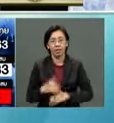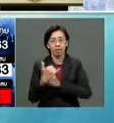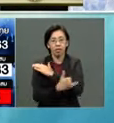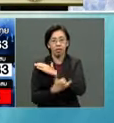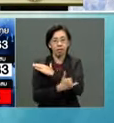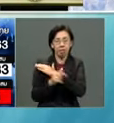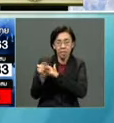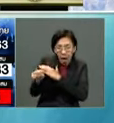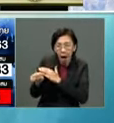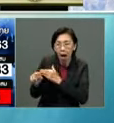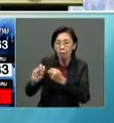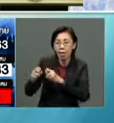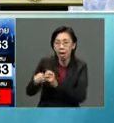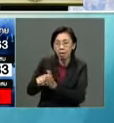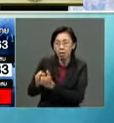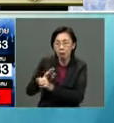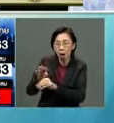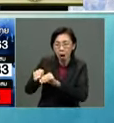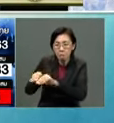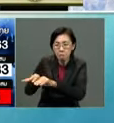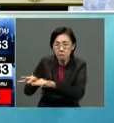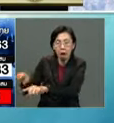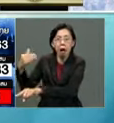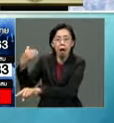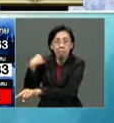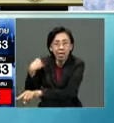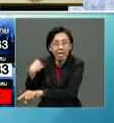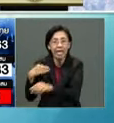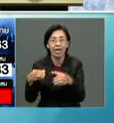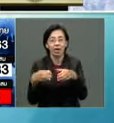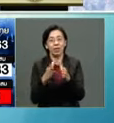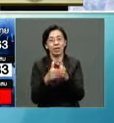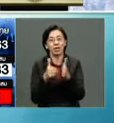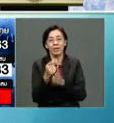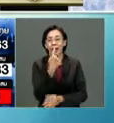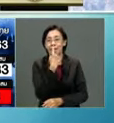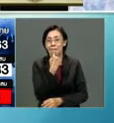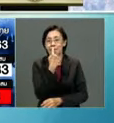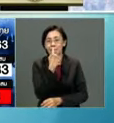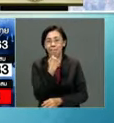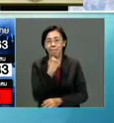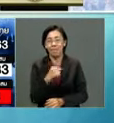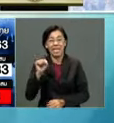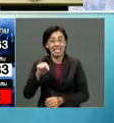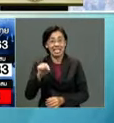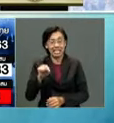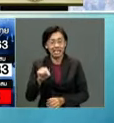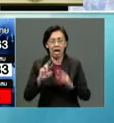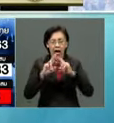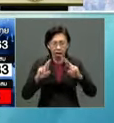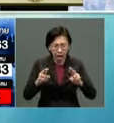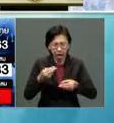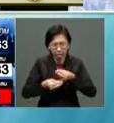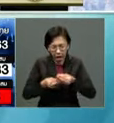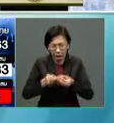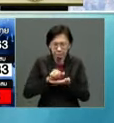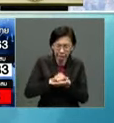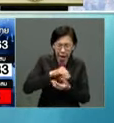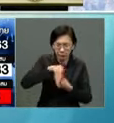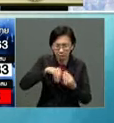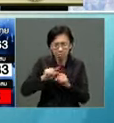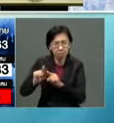ทำให้เรากังวลใจนะครับกลุ่มนี้อยู่ในกลุ่มสีแดงครับคือเป็นกิจการหรือกิจกรรมที่มีความเสี่ยงสูงต่อการ